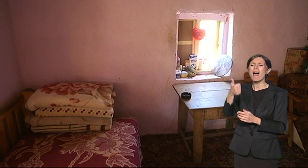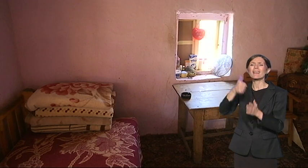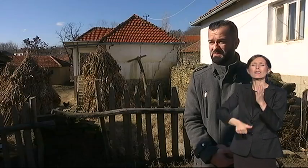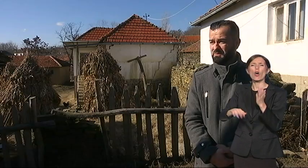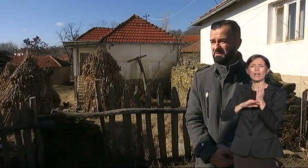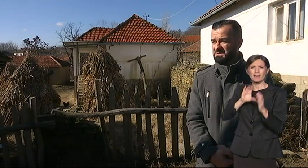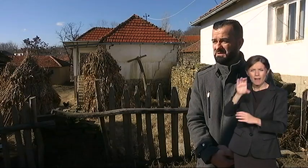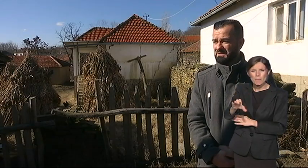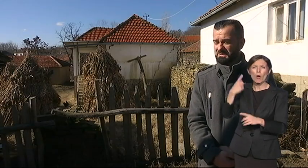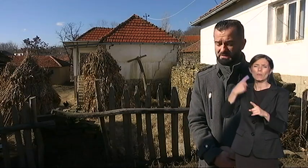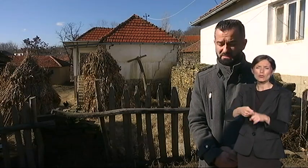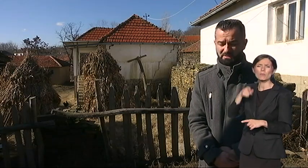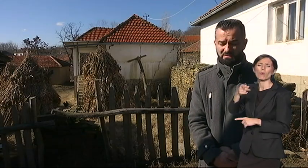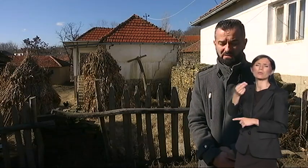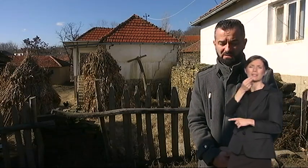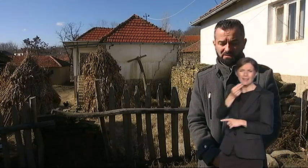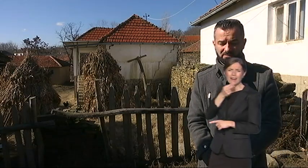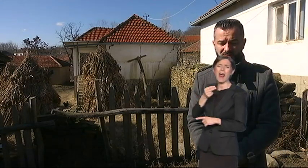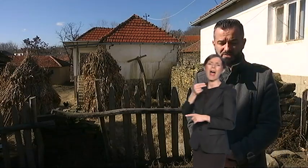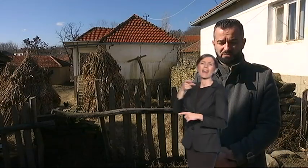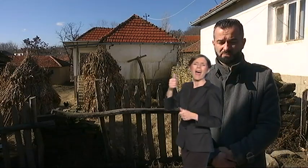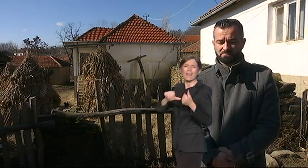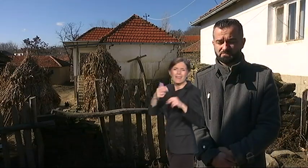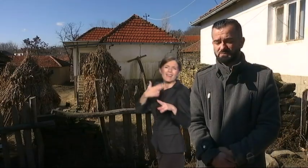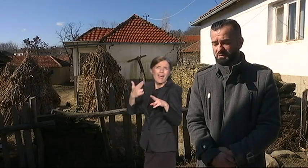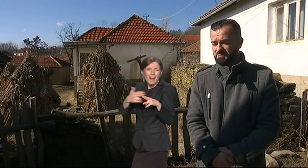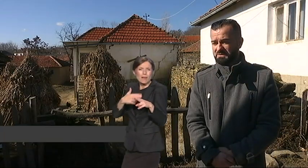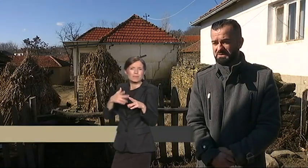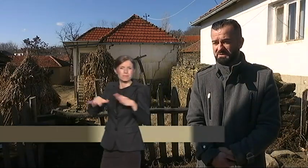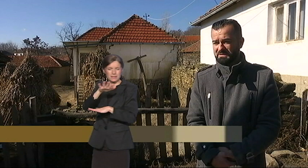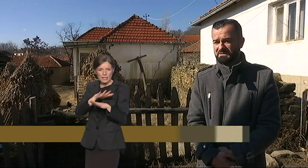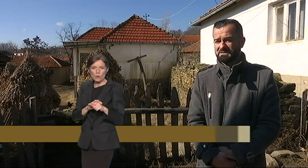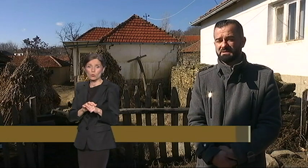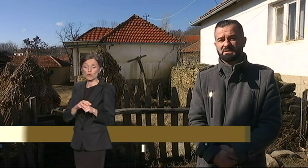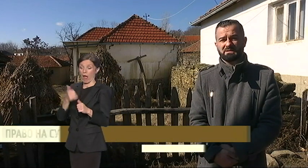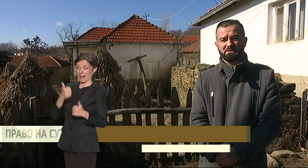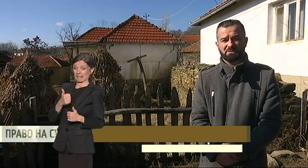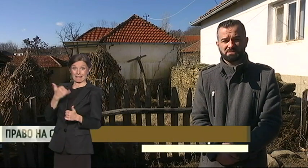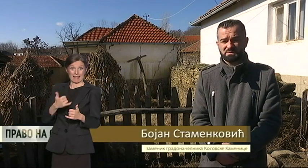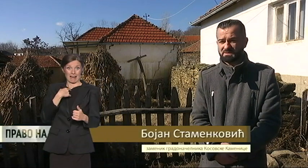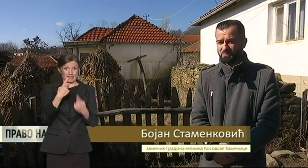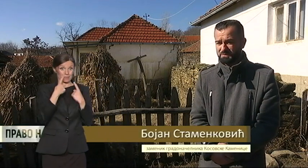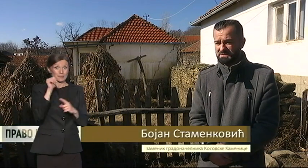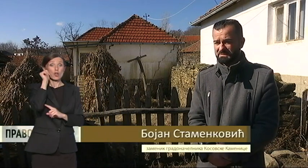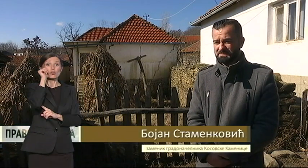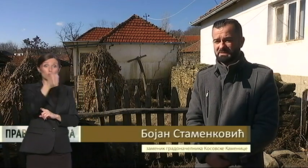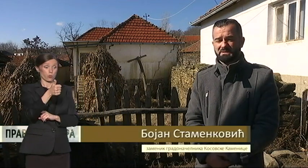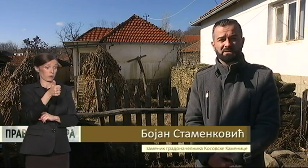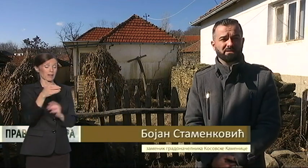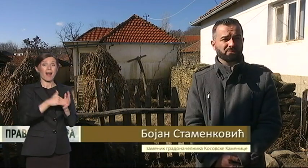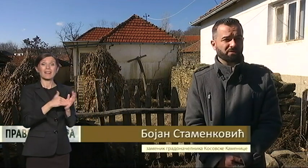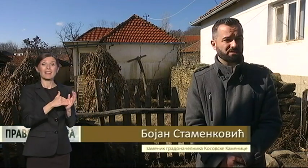porodicu Joksimović smo već razmatrali i već u toku sutrašnjeg dana dolazi opštinska komisija